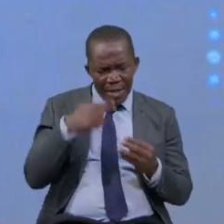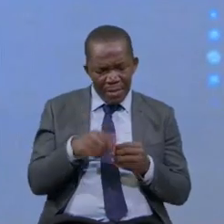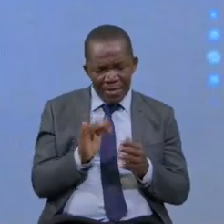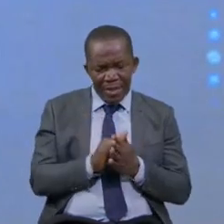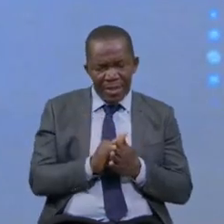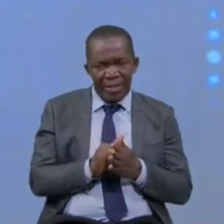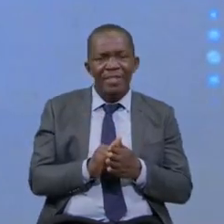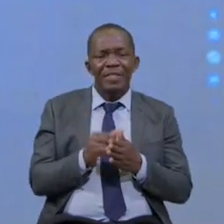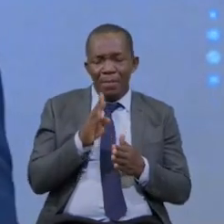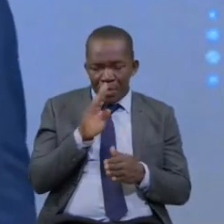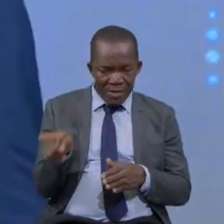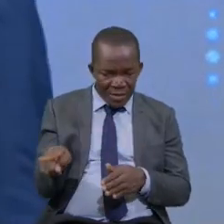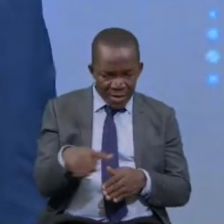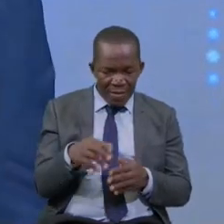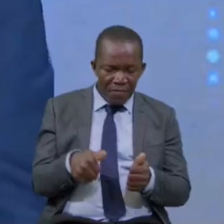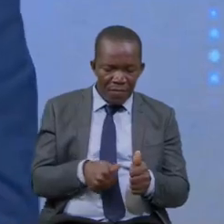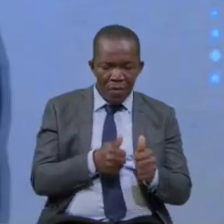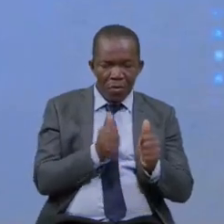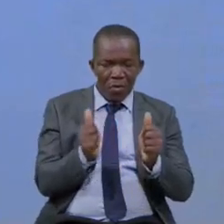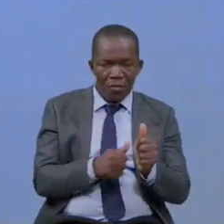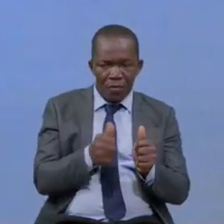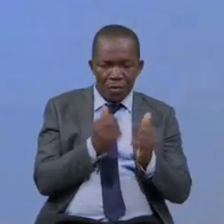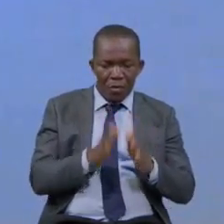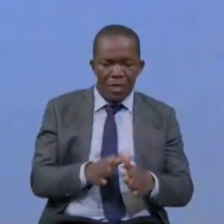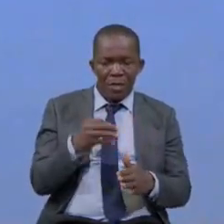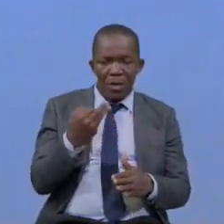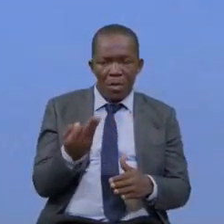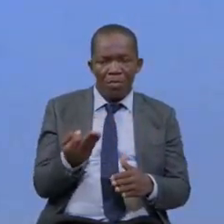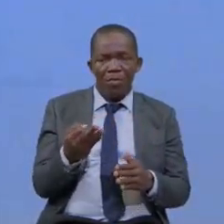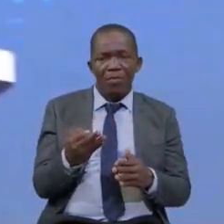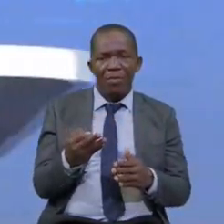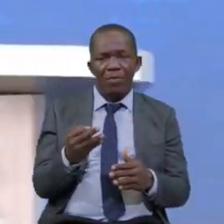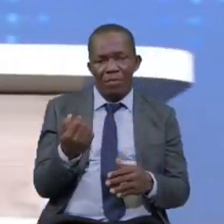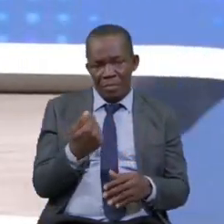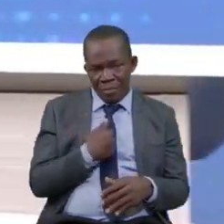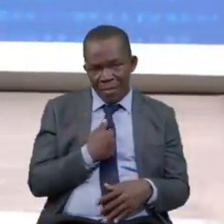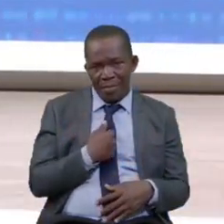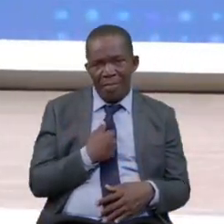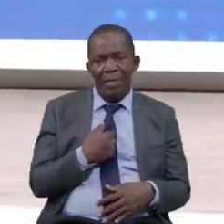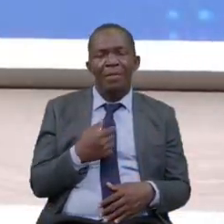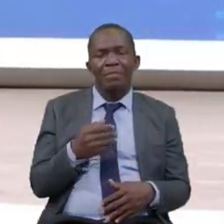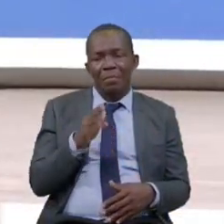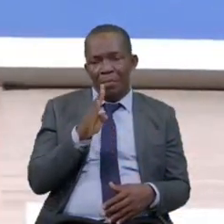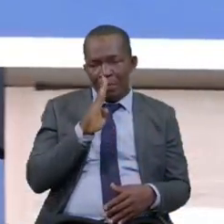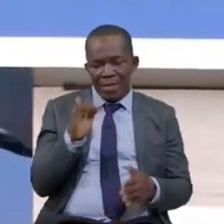Soyez mes imitateurs. Si c'est son voisin, membre d'église, l'ont vu.